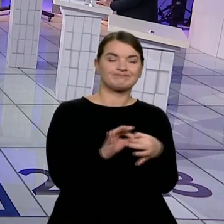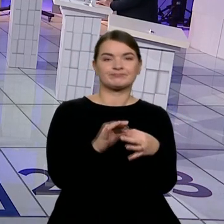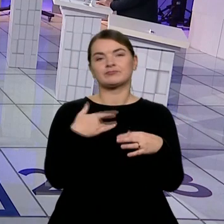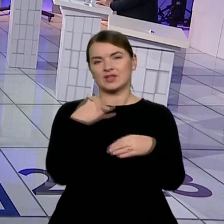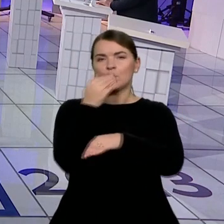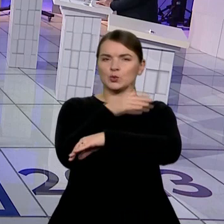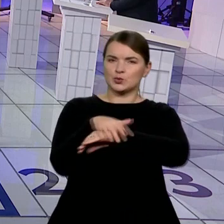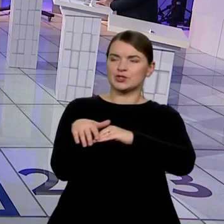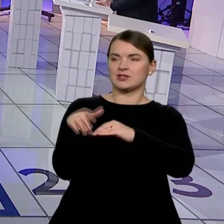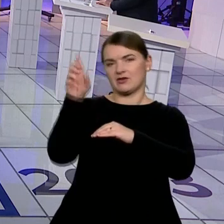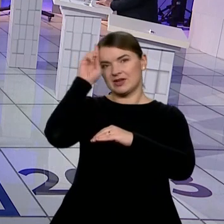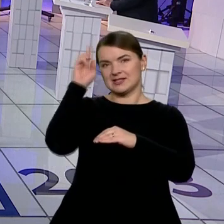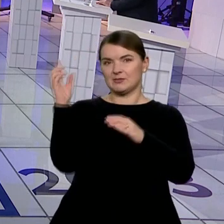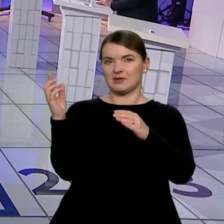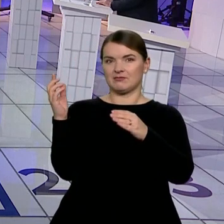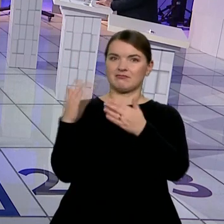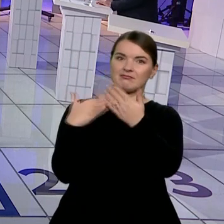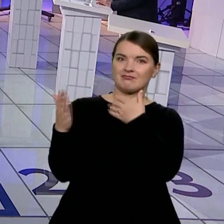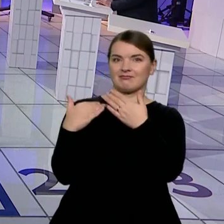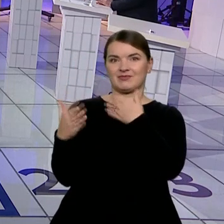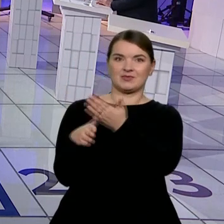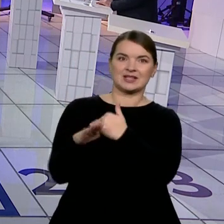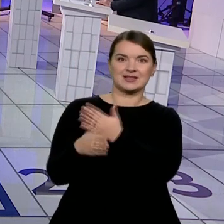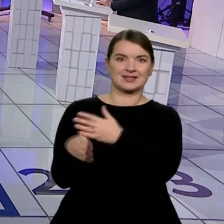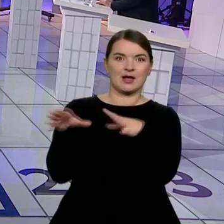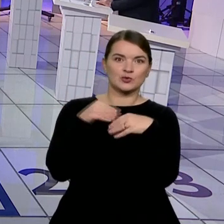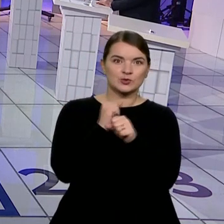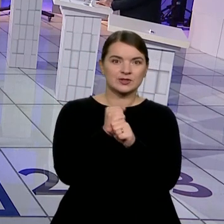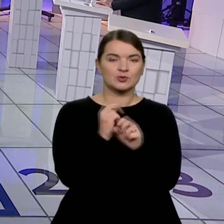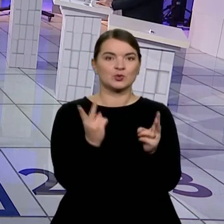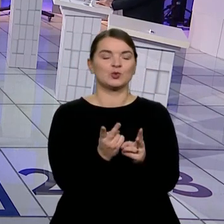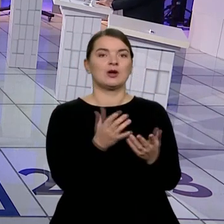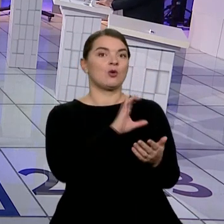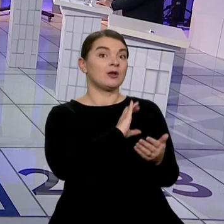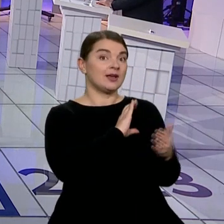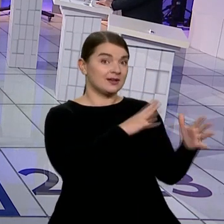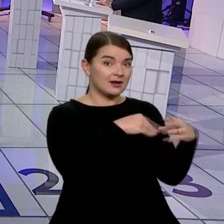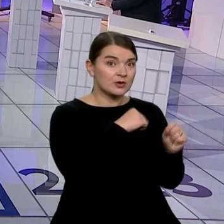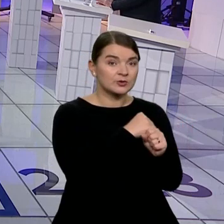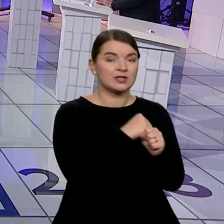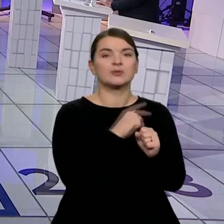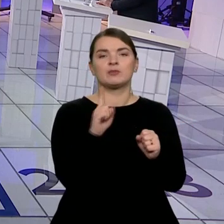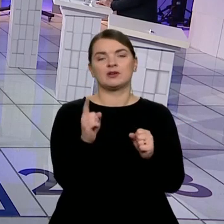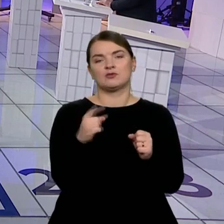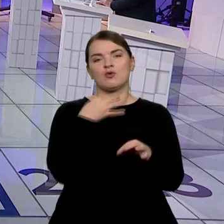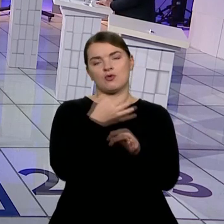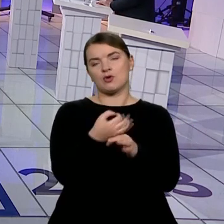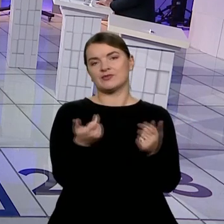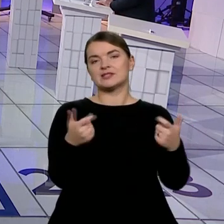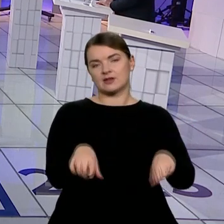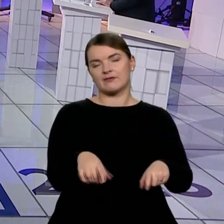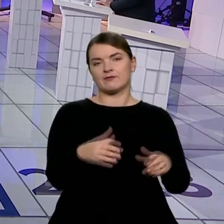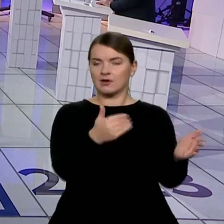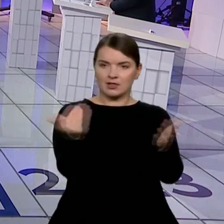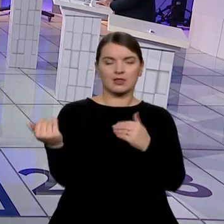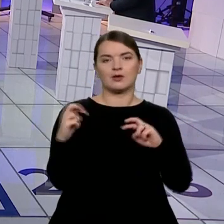šalimis, tai iš tikrųjų ir lygiai taip pat bendradarbiauti su kolegija, bet tam turėtų už savivaldybę rodyti lyderystį ir sodinti už bendrą